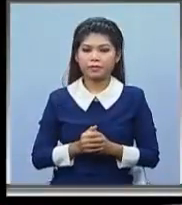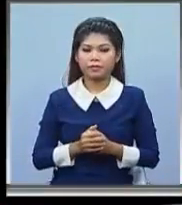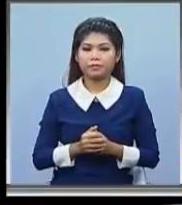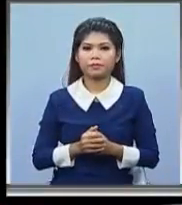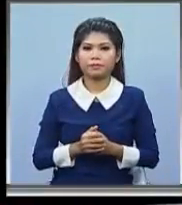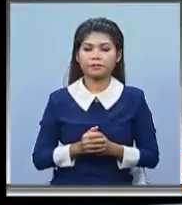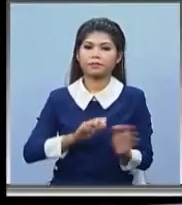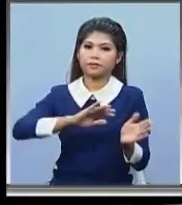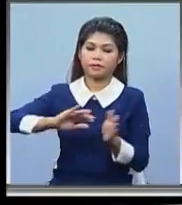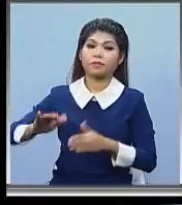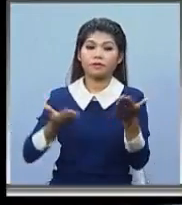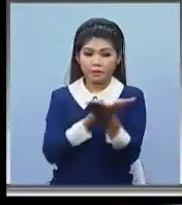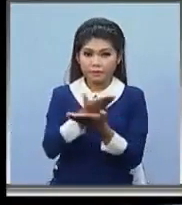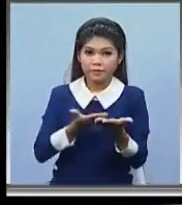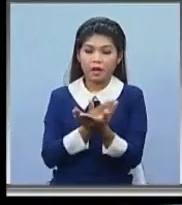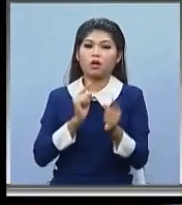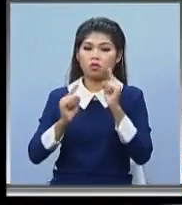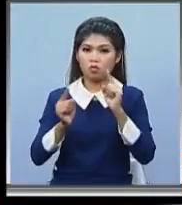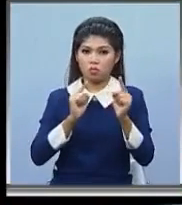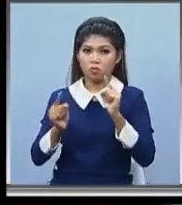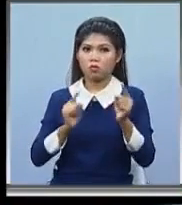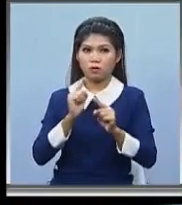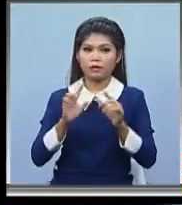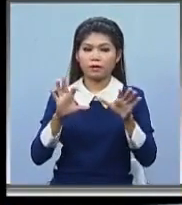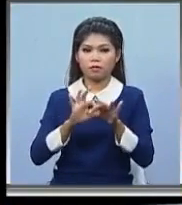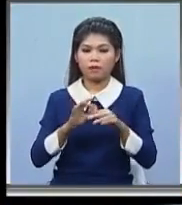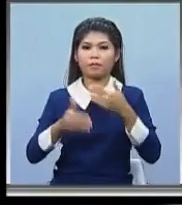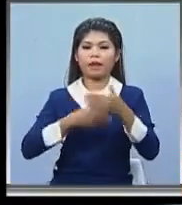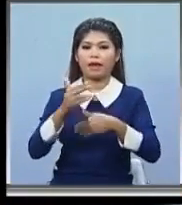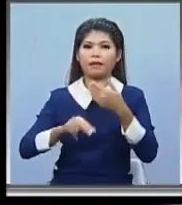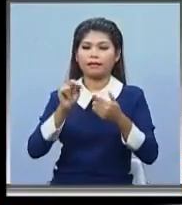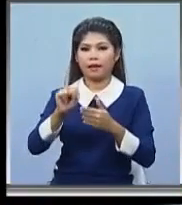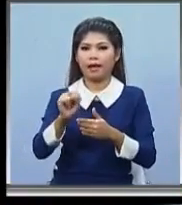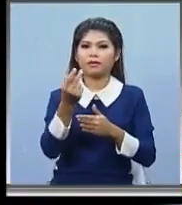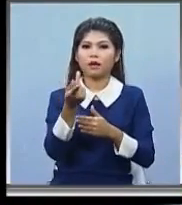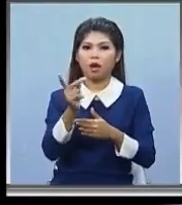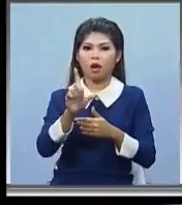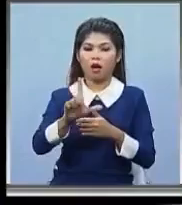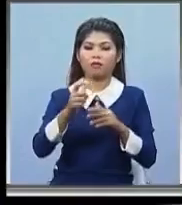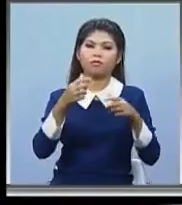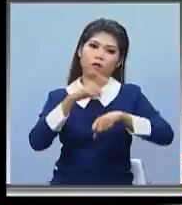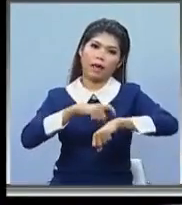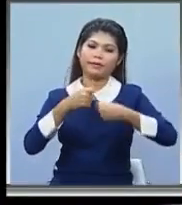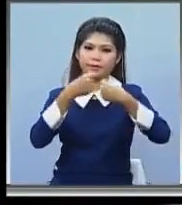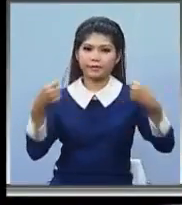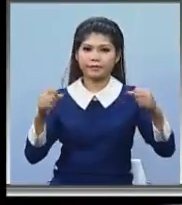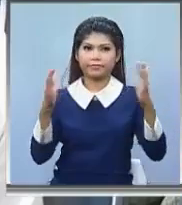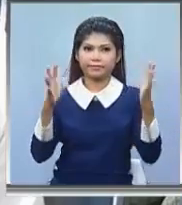ส่วนผลการเจรจากับผู้ค้าตลาดคลองถมไม่เป็นผลนะคะทางกรุงเทพมหานครไม่ขยายเวลาให้ค้าขายต่อได้ที่เดิม